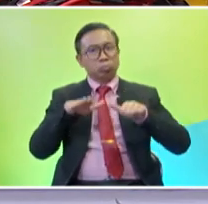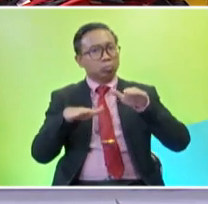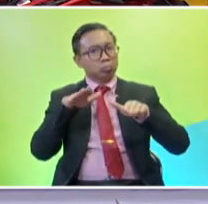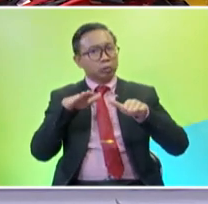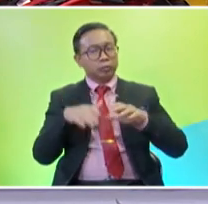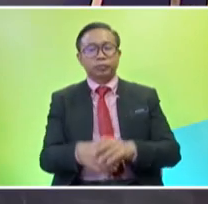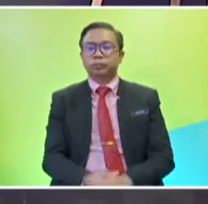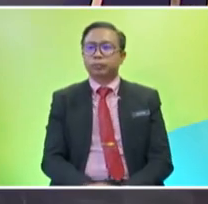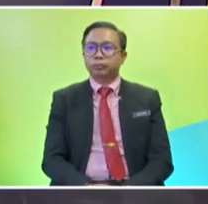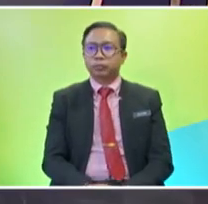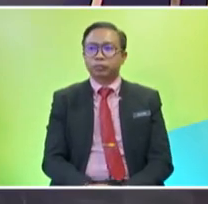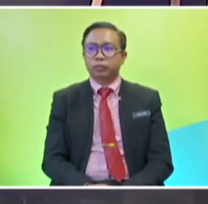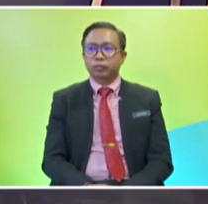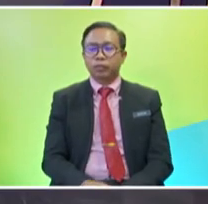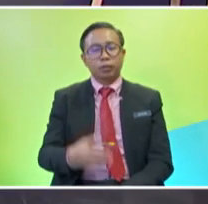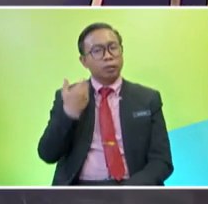naik skip